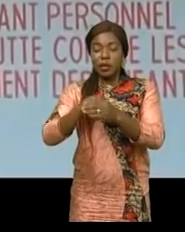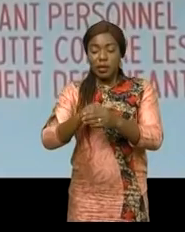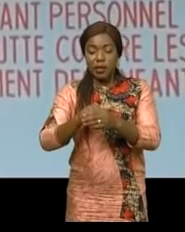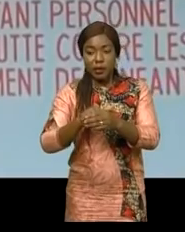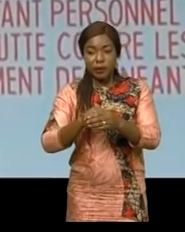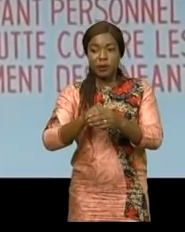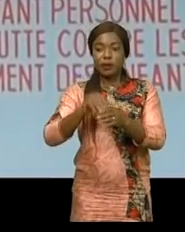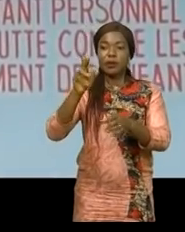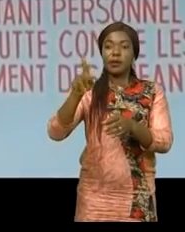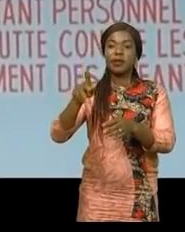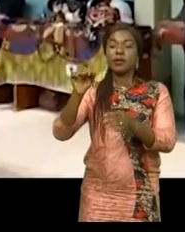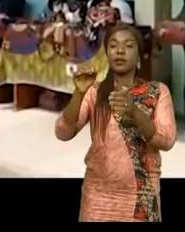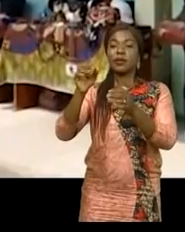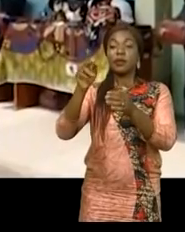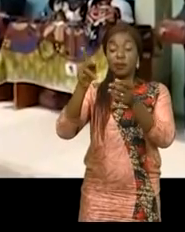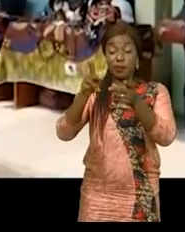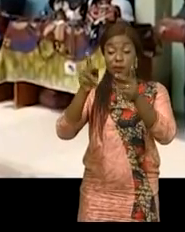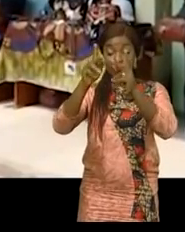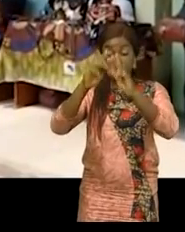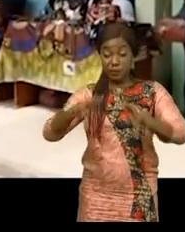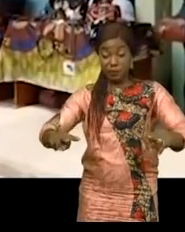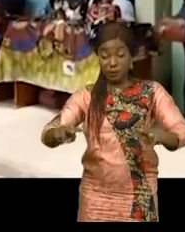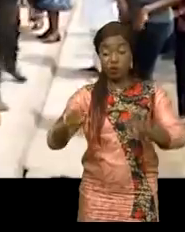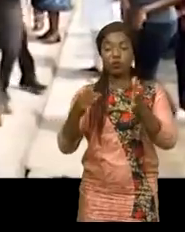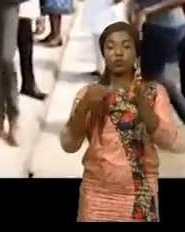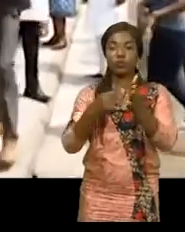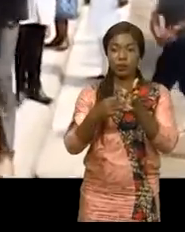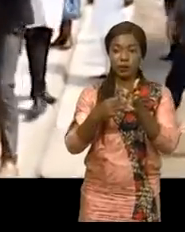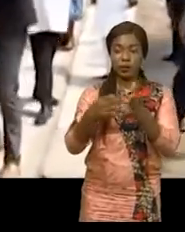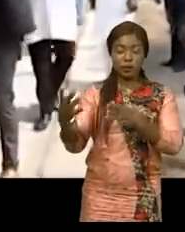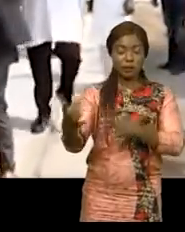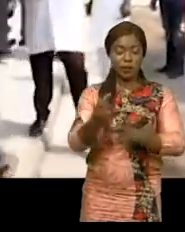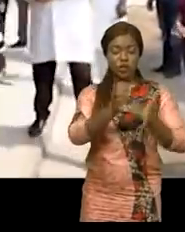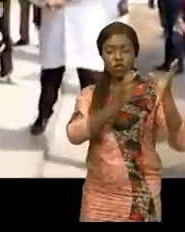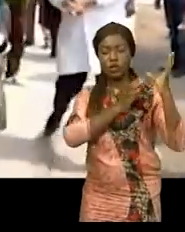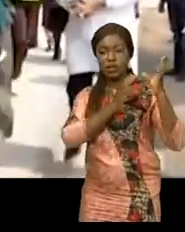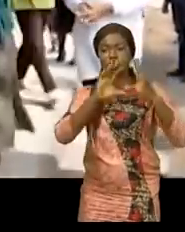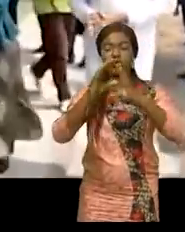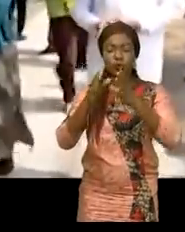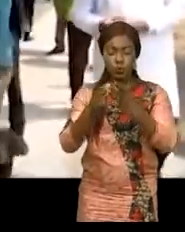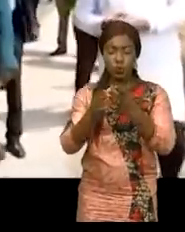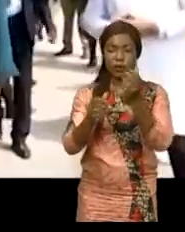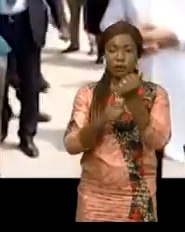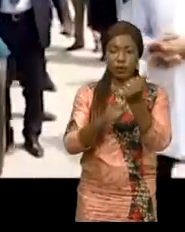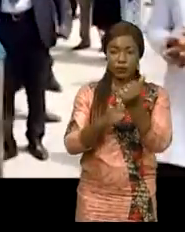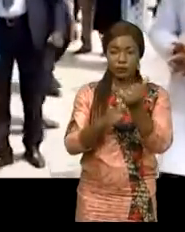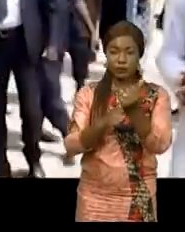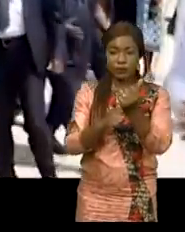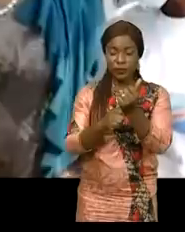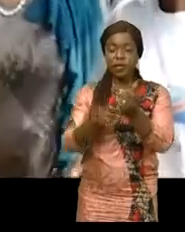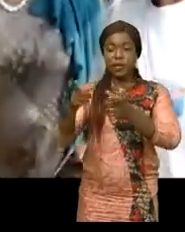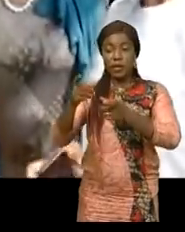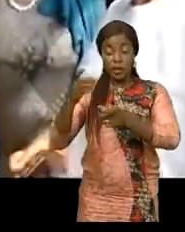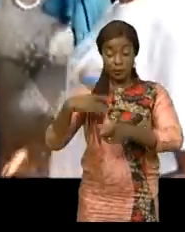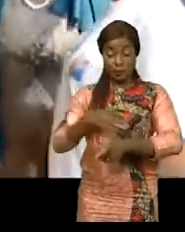des l'hôpital général des références de kitambo prochain les survivantes des violences sexuelles la directrice exécutive du fonds